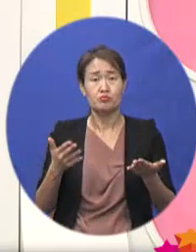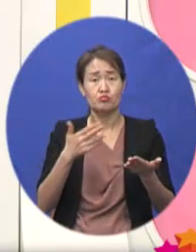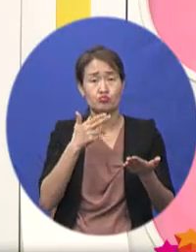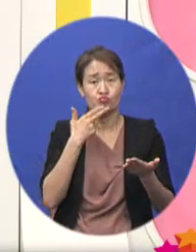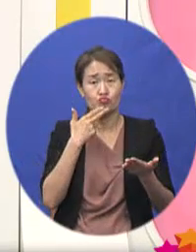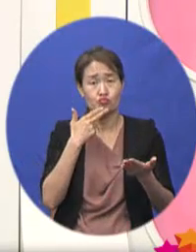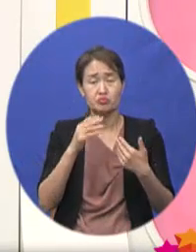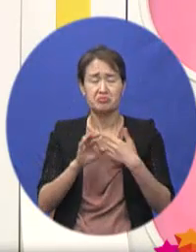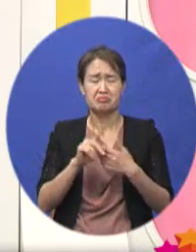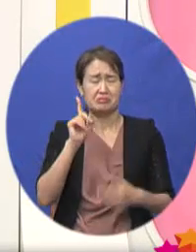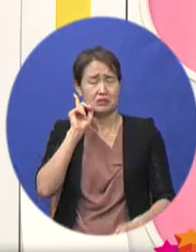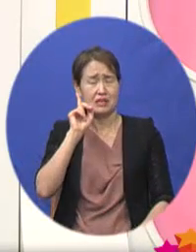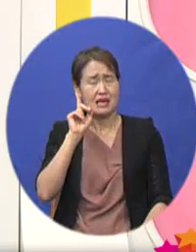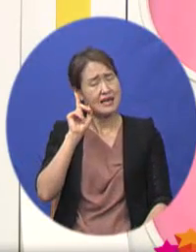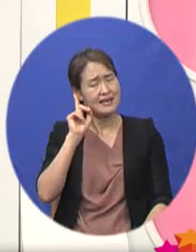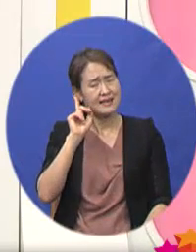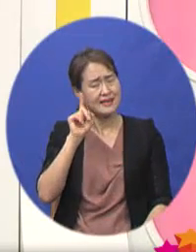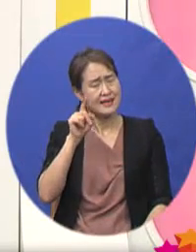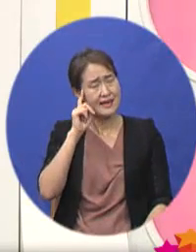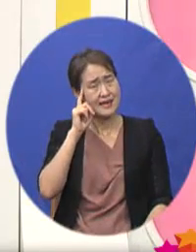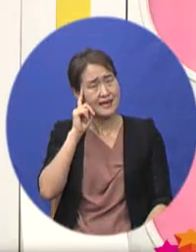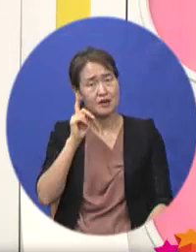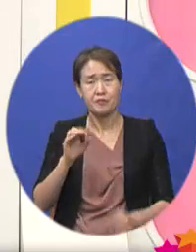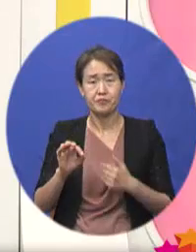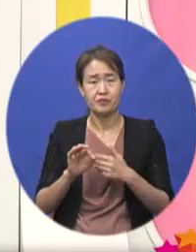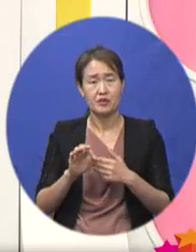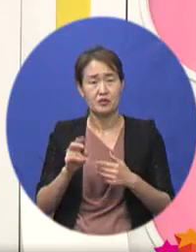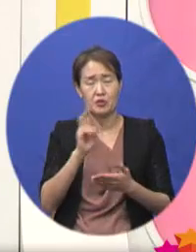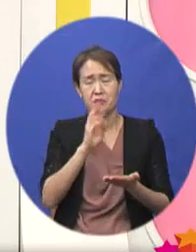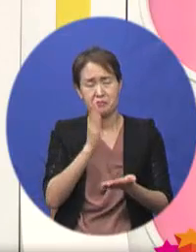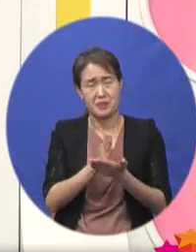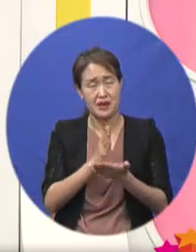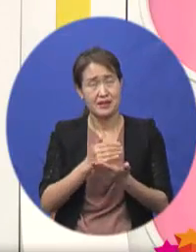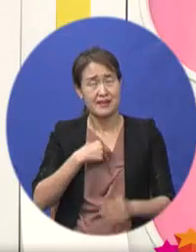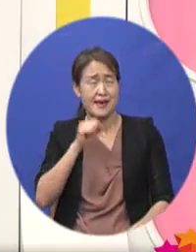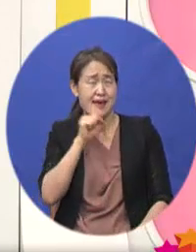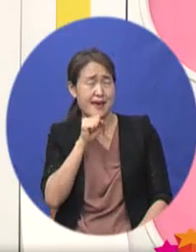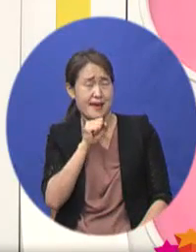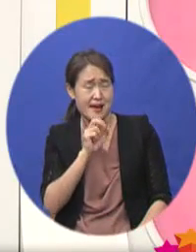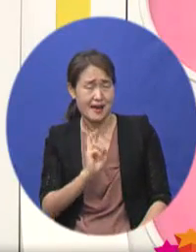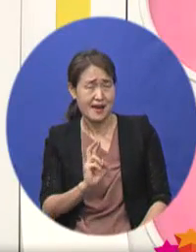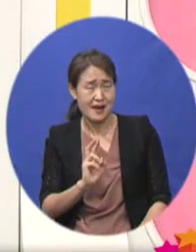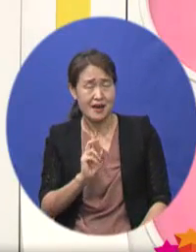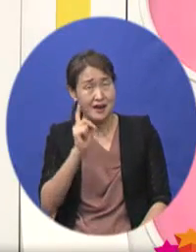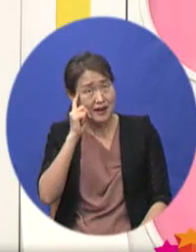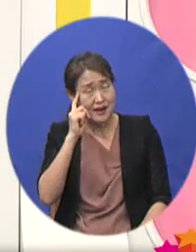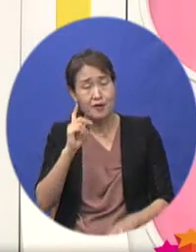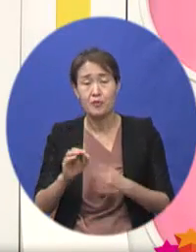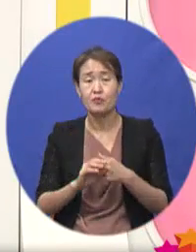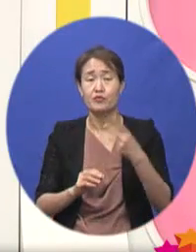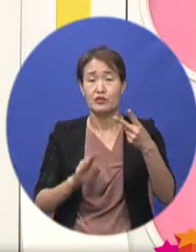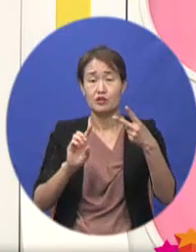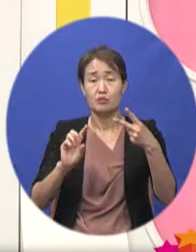분들. 내 창곡을 불러야 되겠다 네. 하신 분들은 몇 번으로? 2번. 2번. 무반주 노래 부르기로 참여를